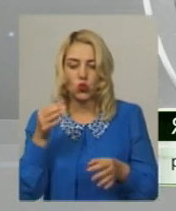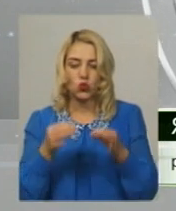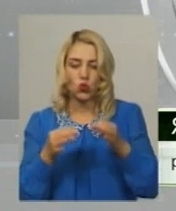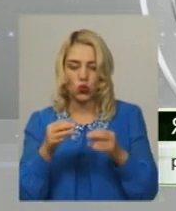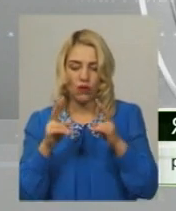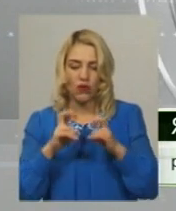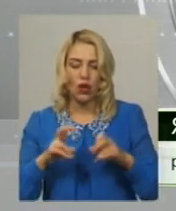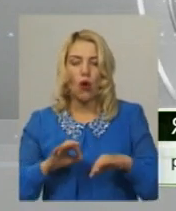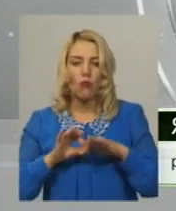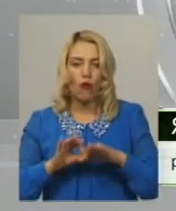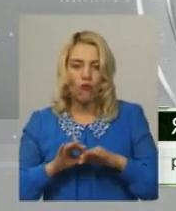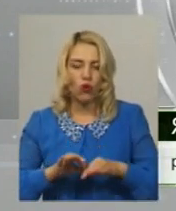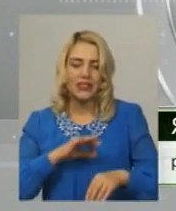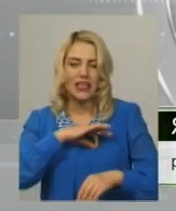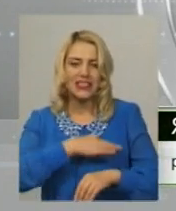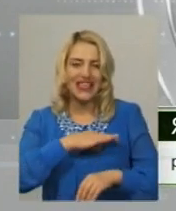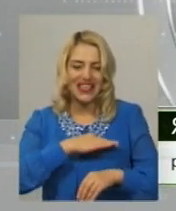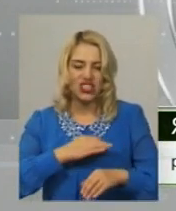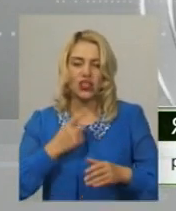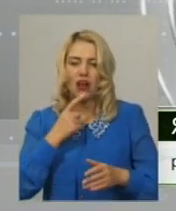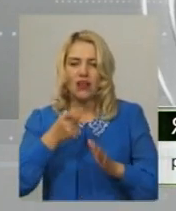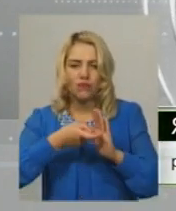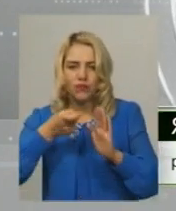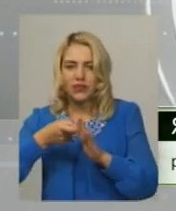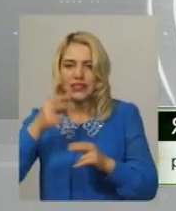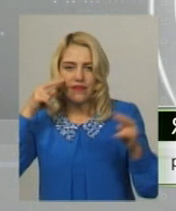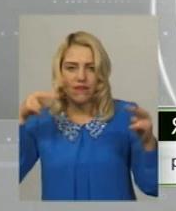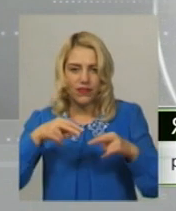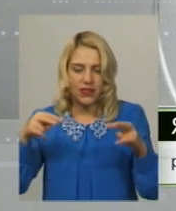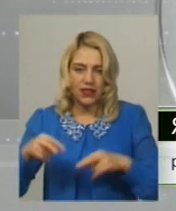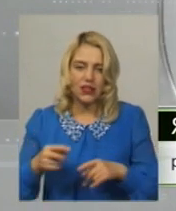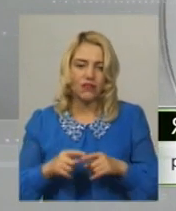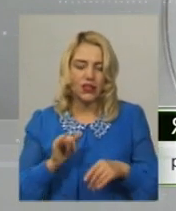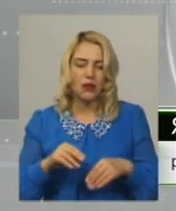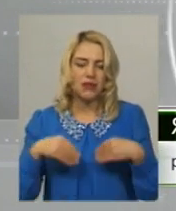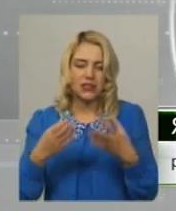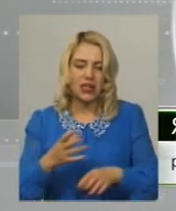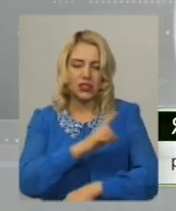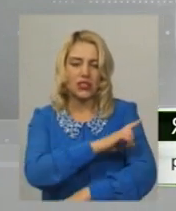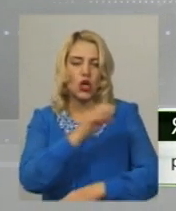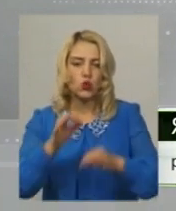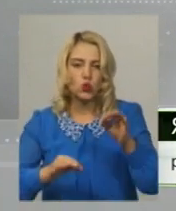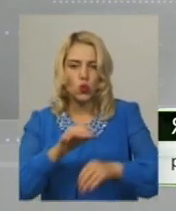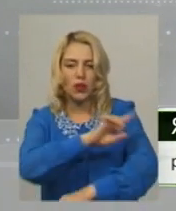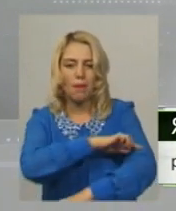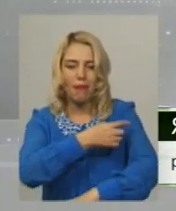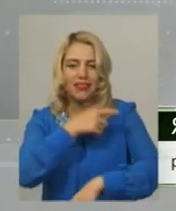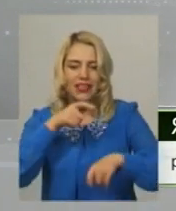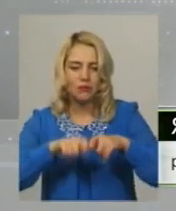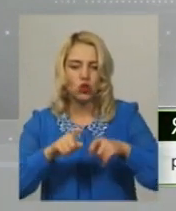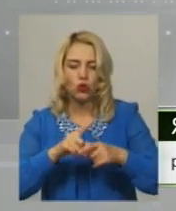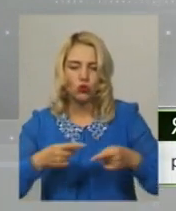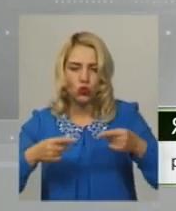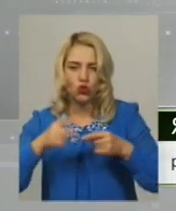проводяться необхідні слідчі дії, тобто йде опитування свідків, призначено низку судмедекспертиз, щоб встановити остаточну причину